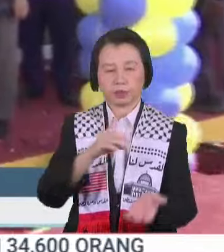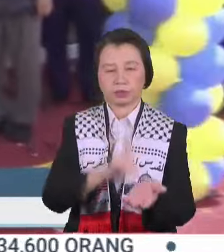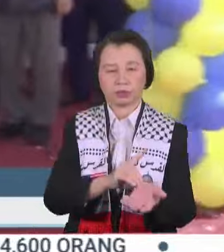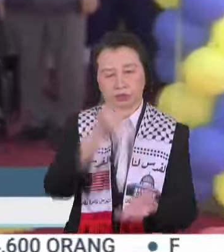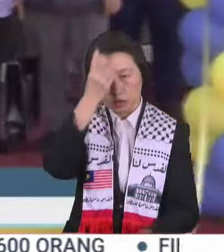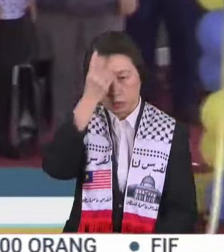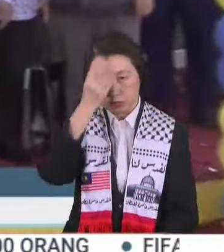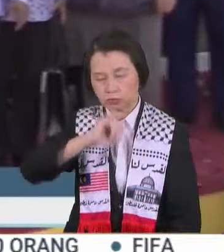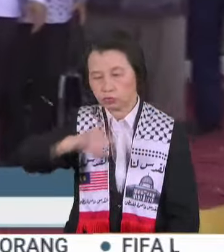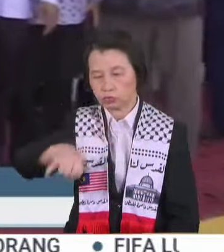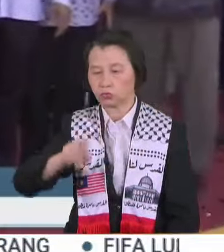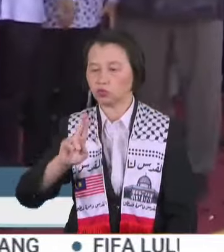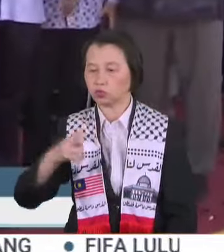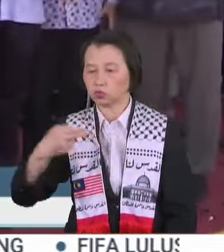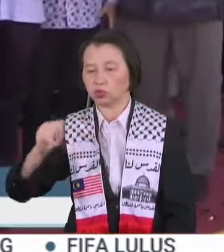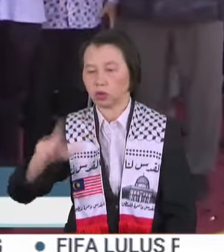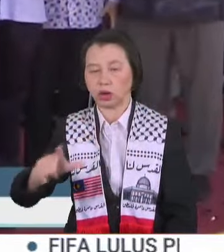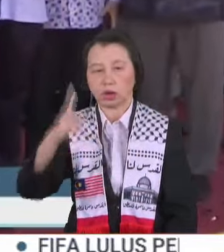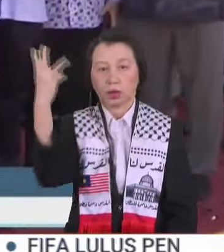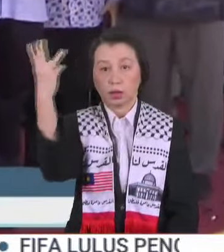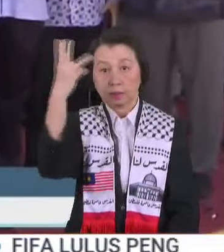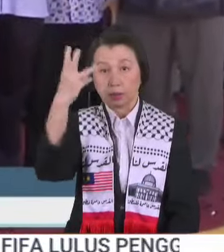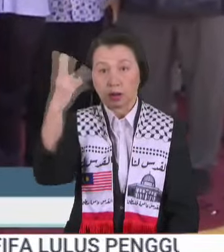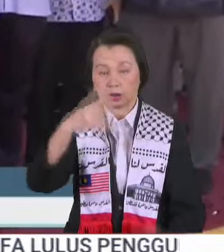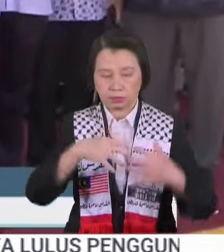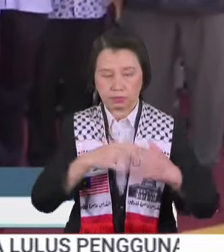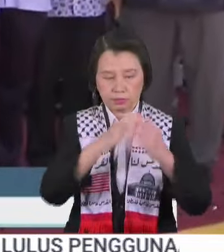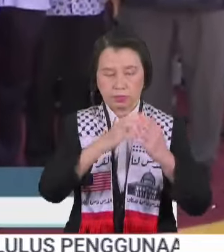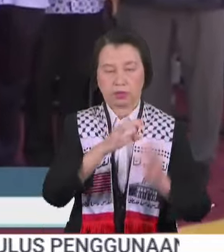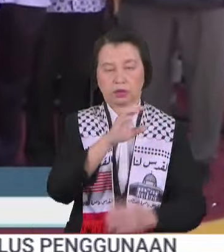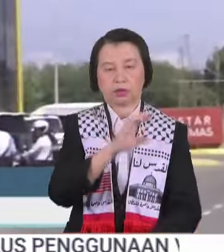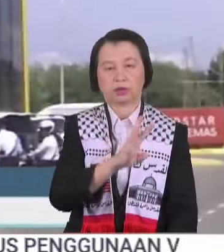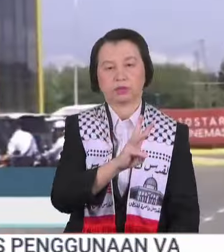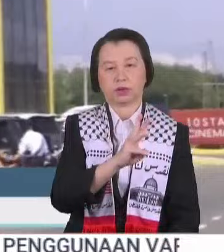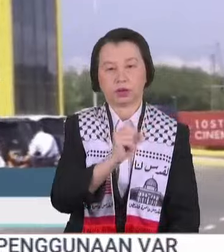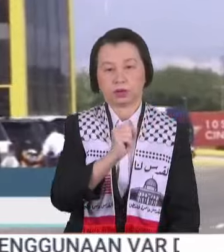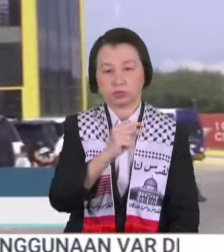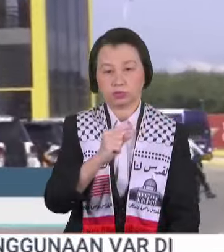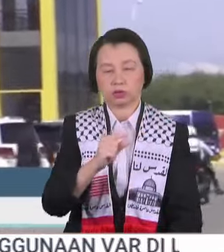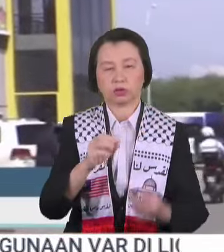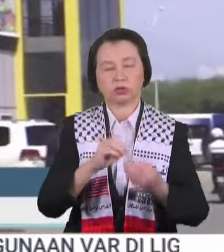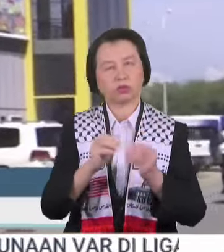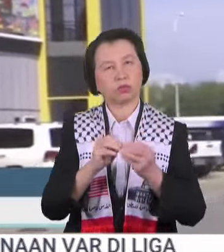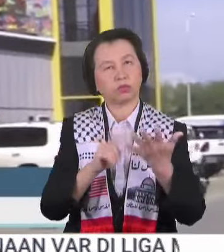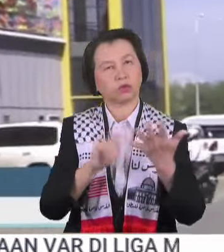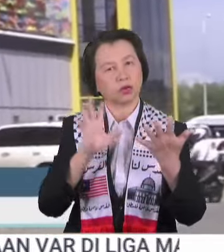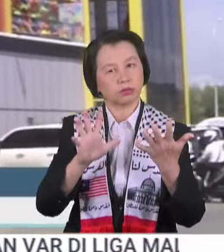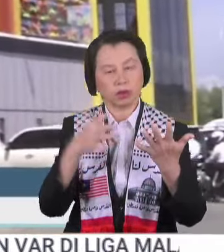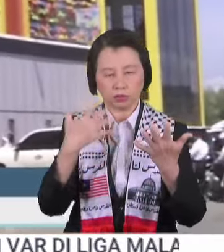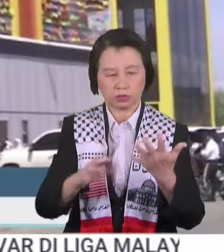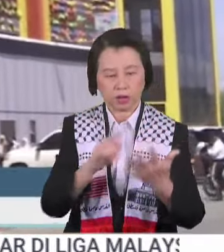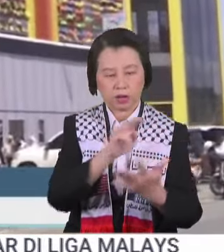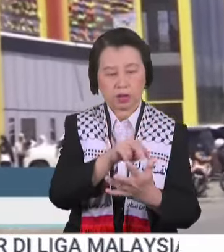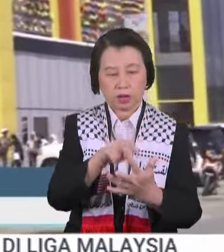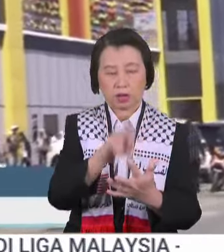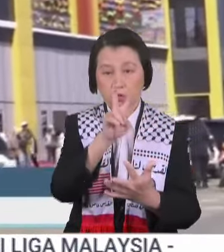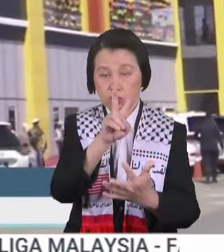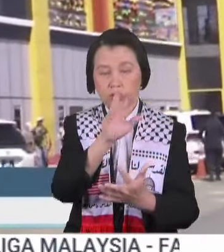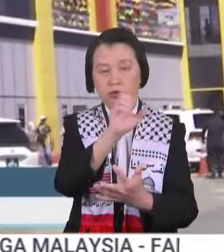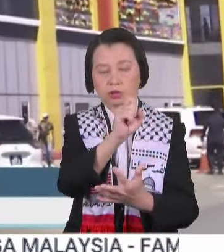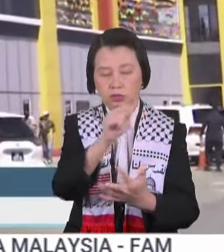Johar Datuk Mahirudin. Pawagam yang dibangunkan syarikat WSG ini adalah yang kelima dibuka selepas masing-masing dua di Tawau